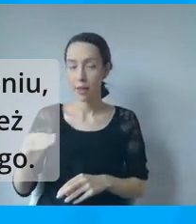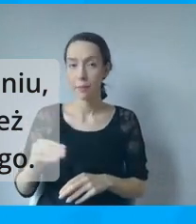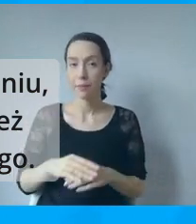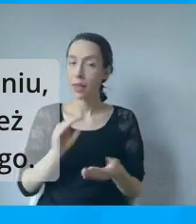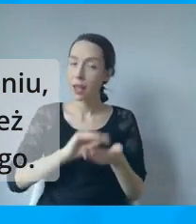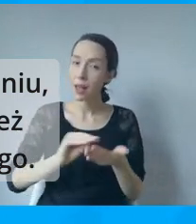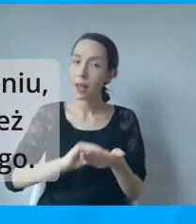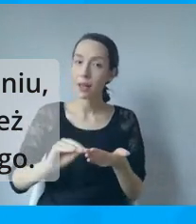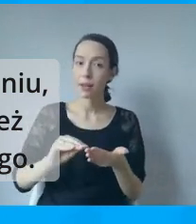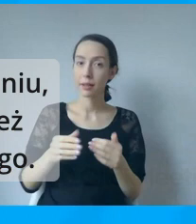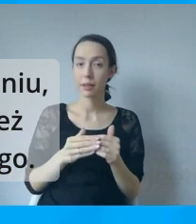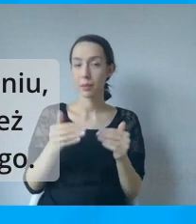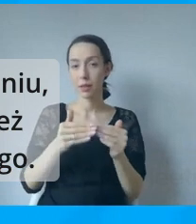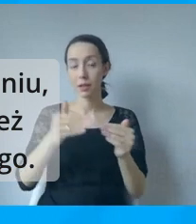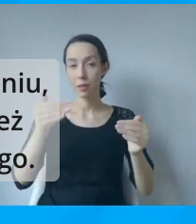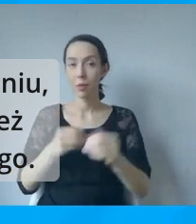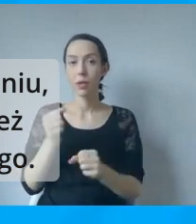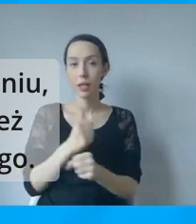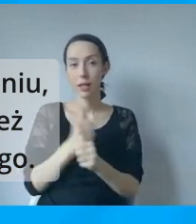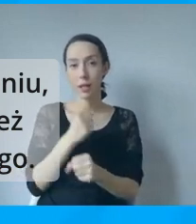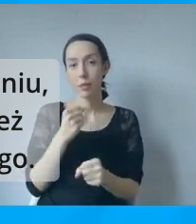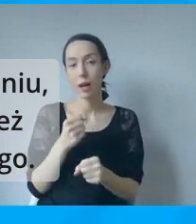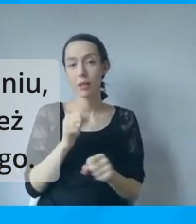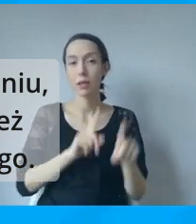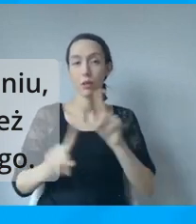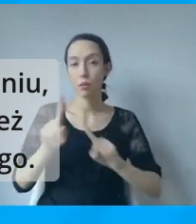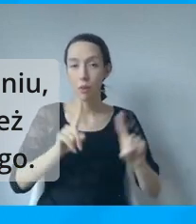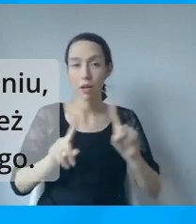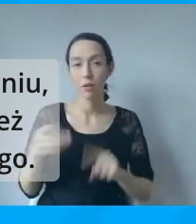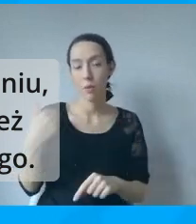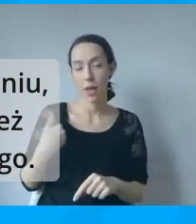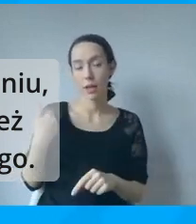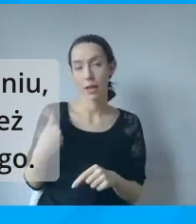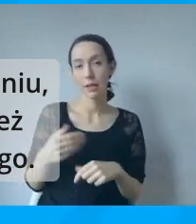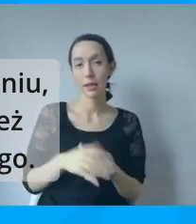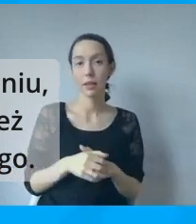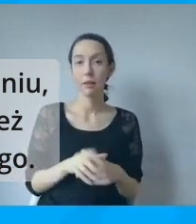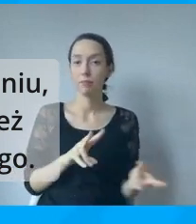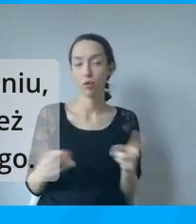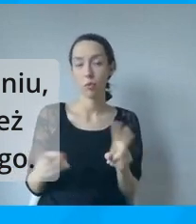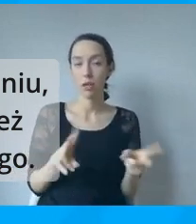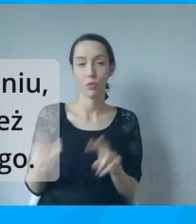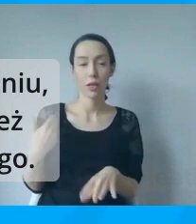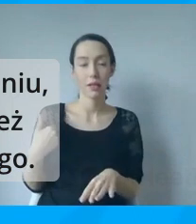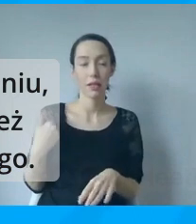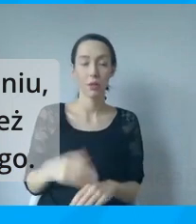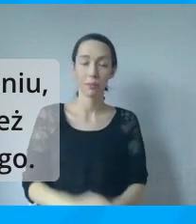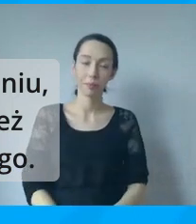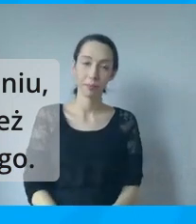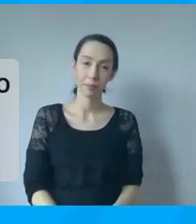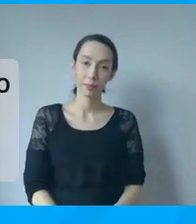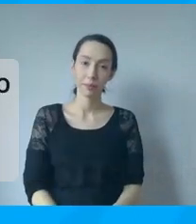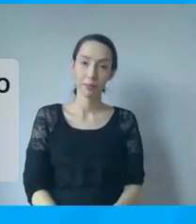z tych poprzednich stanowisk, że też po prostu było tutaj doświadczenie w tłumaczeniu języka